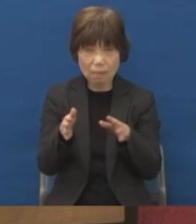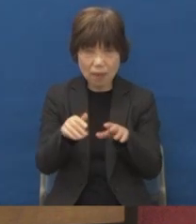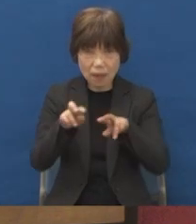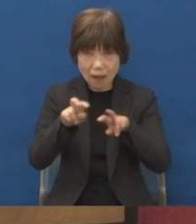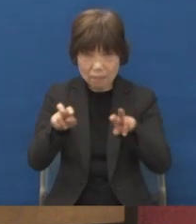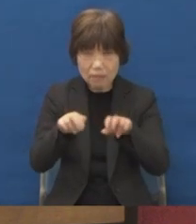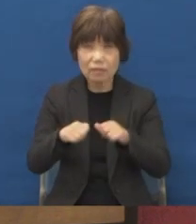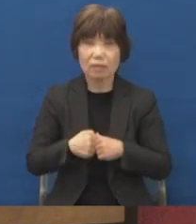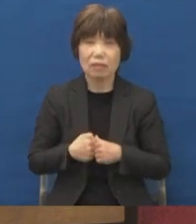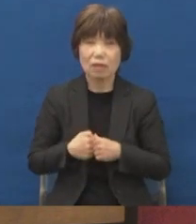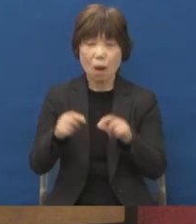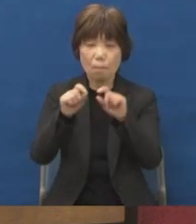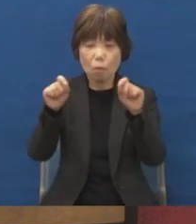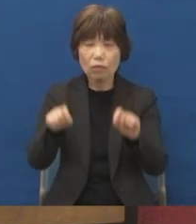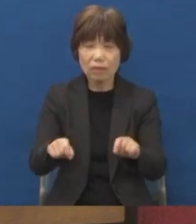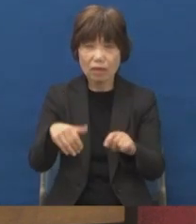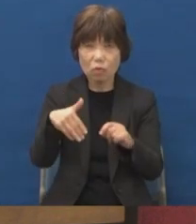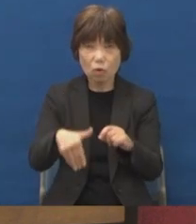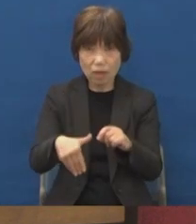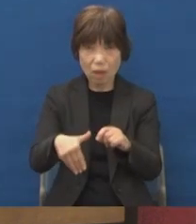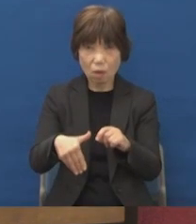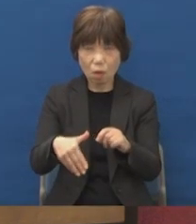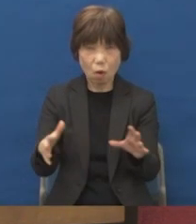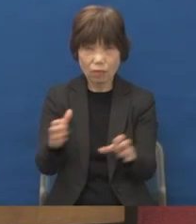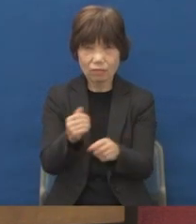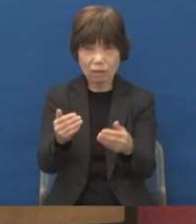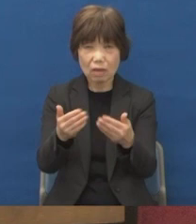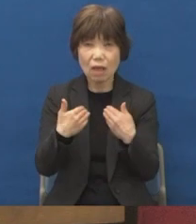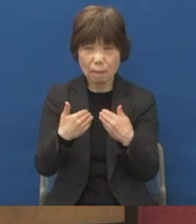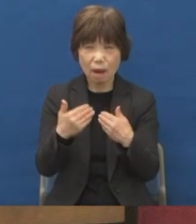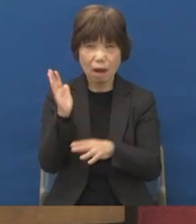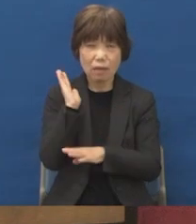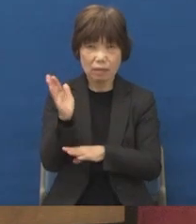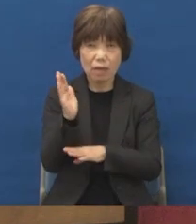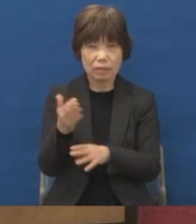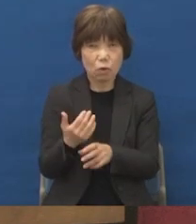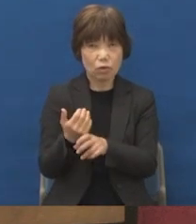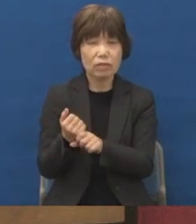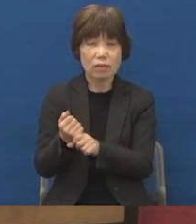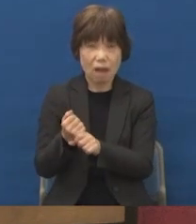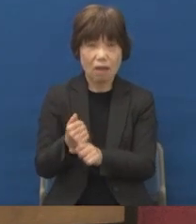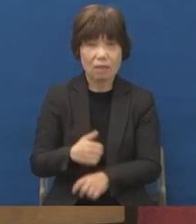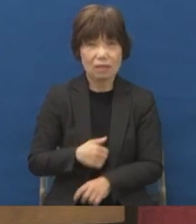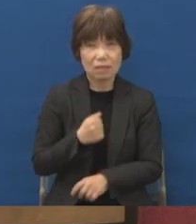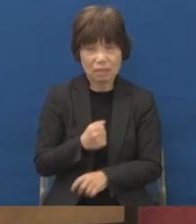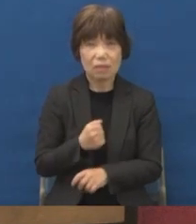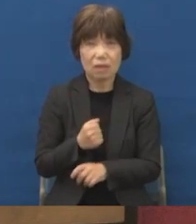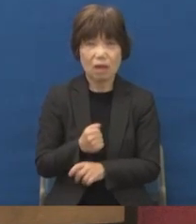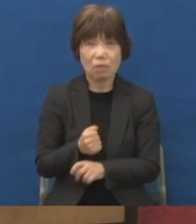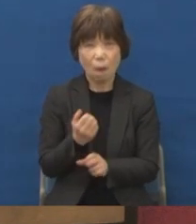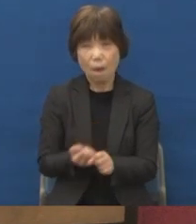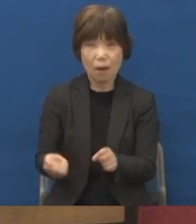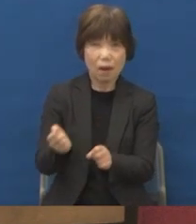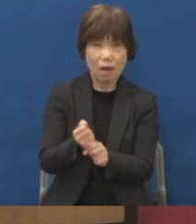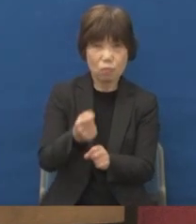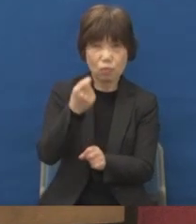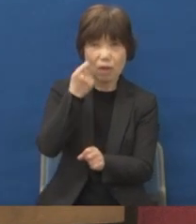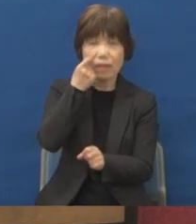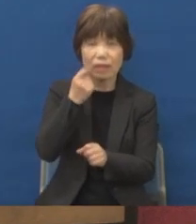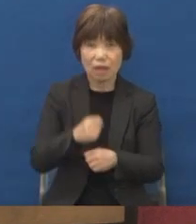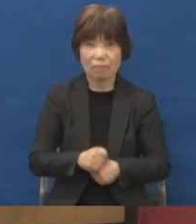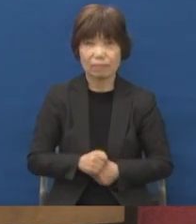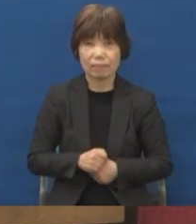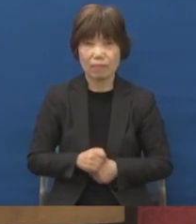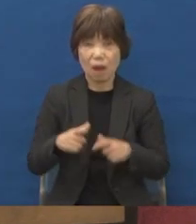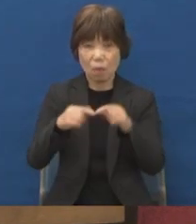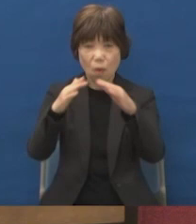ければ国民の政治への信頼を回復する責務は果たせません。国会では